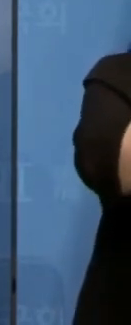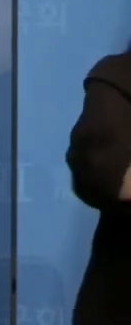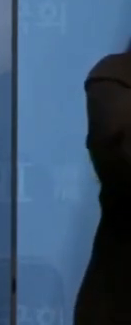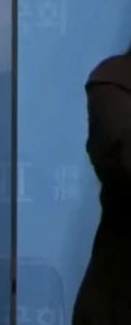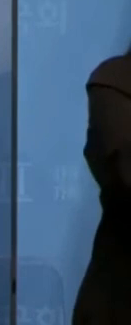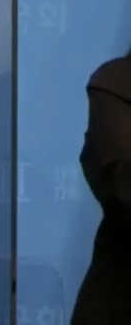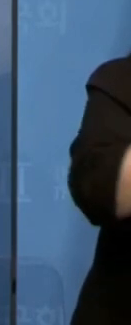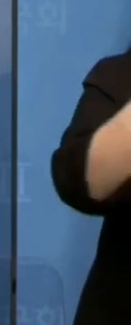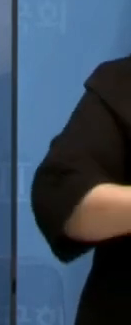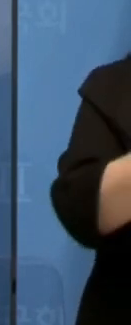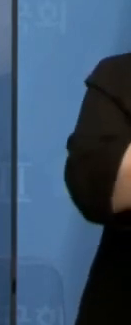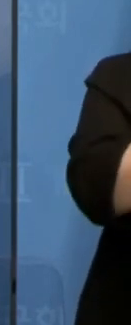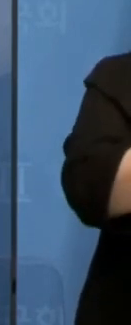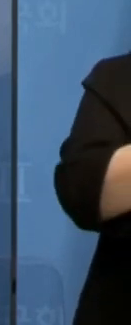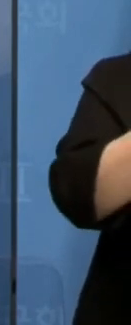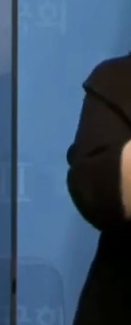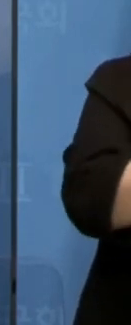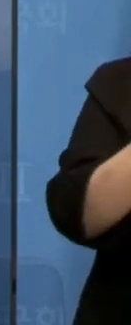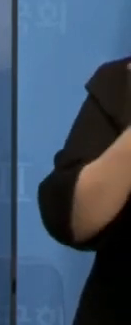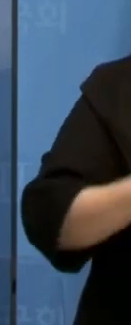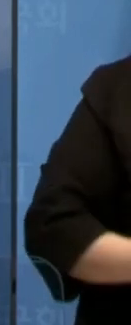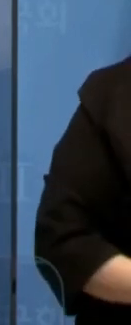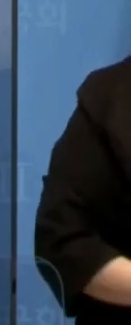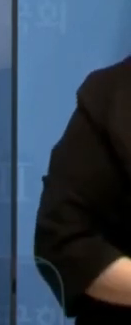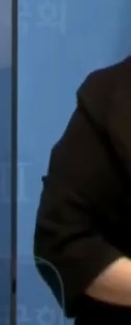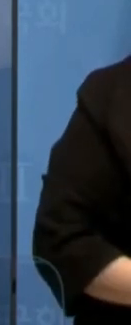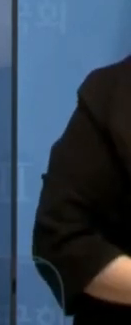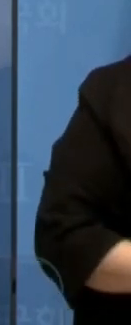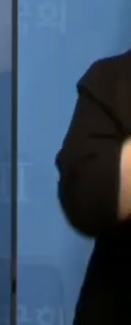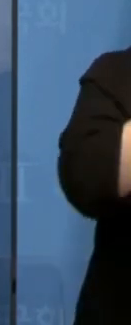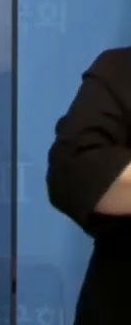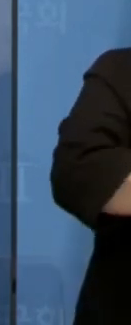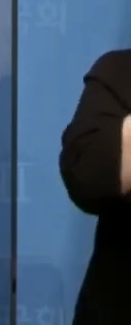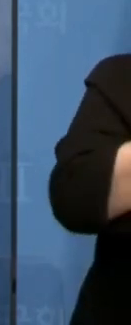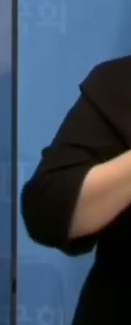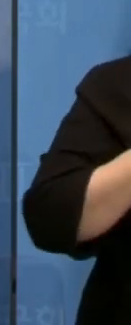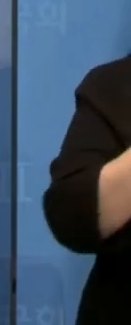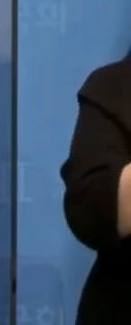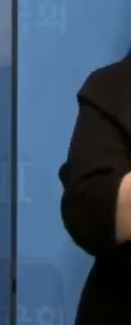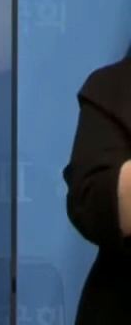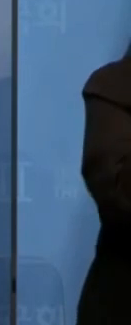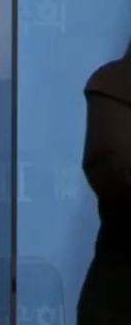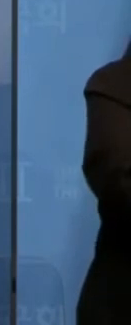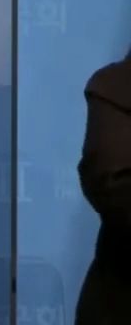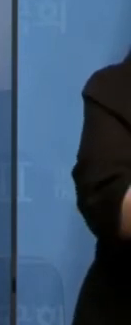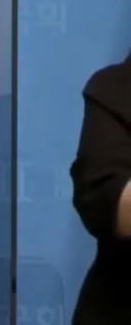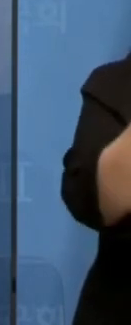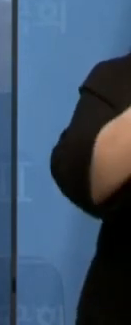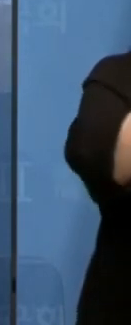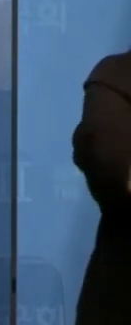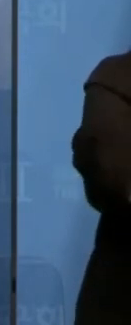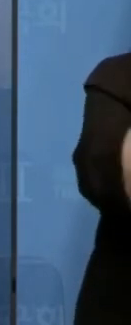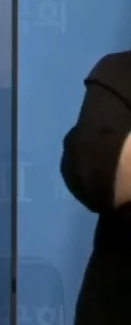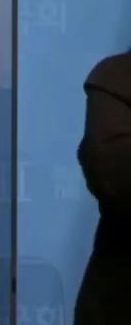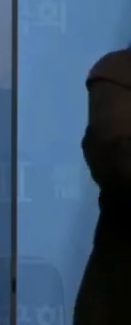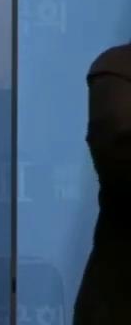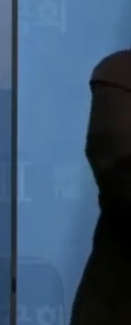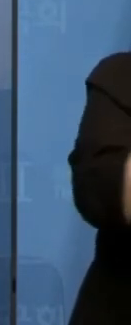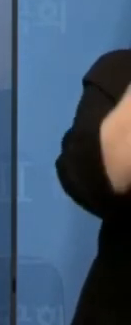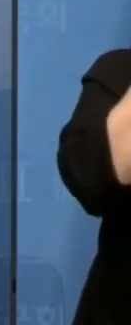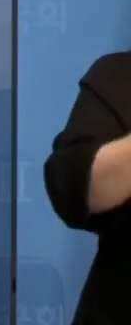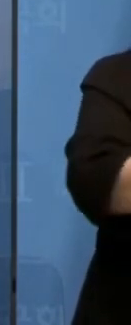행위 준칙도 마련하였습니다. 신의 성실 업무나 이해상충 관리는 물론이고 과장 또는